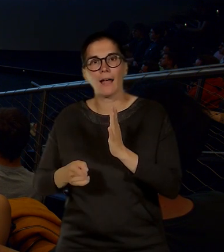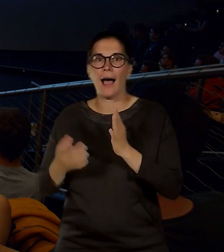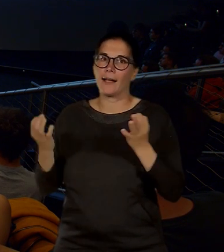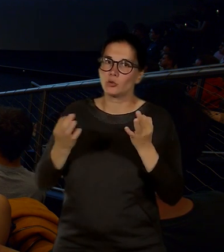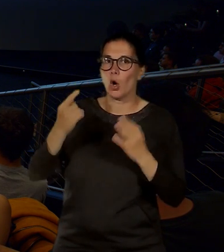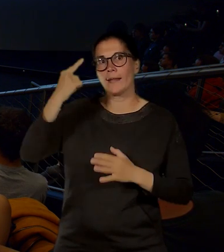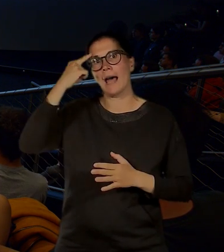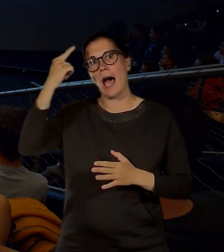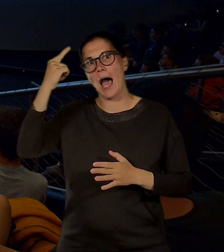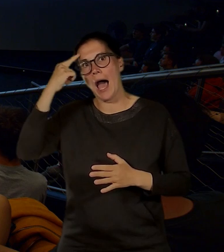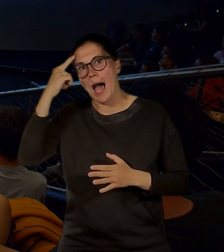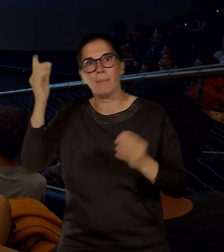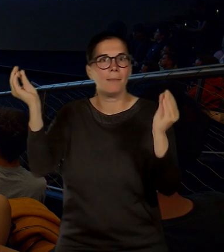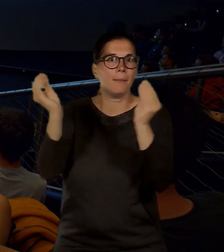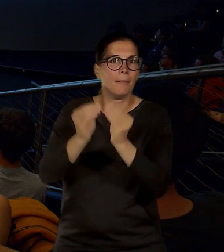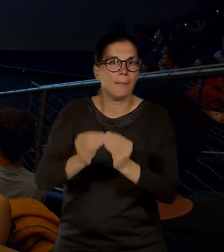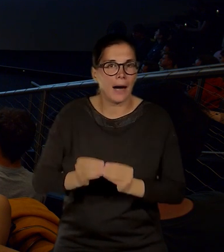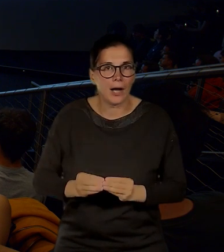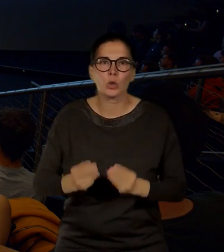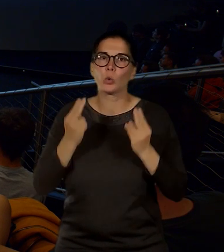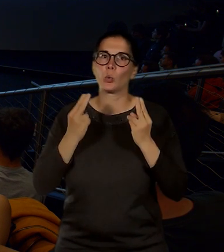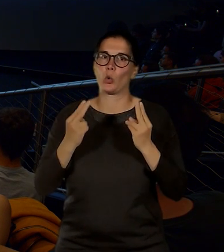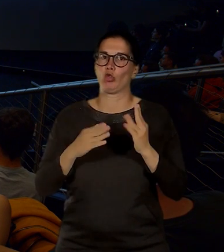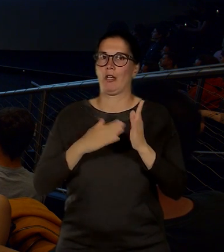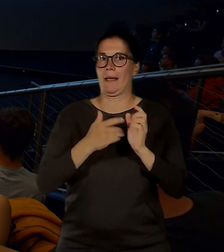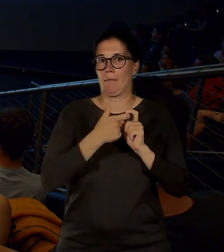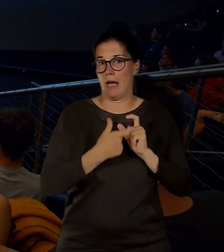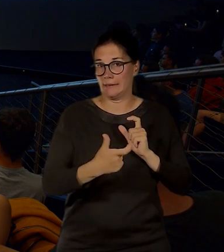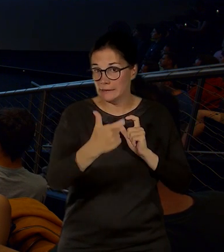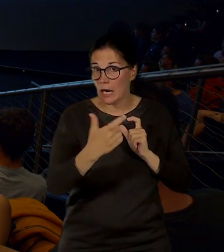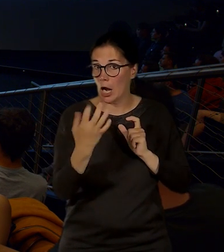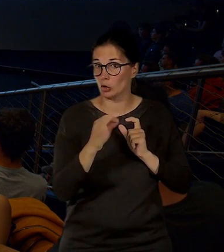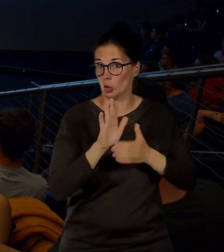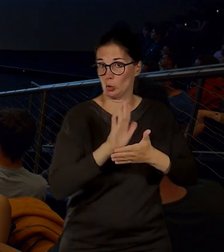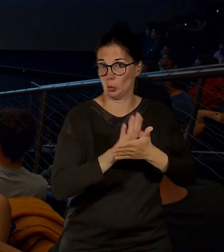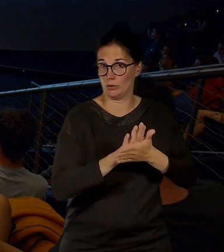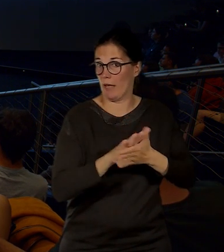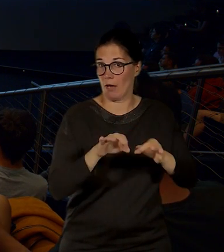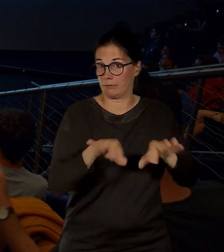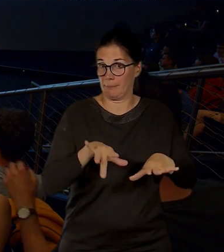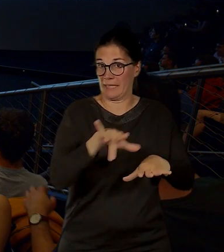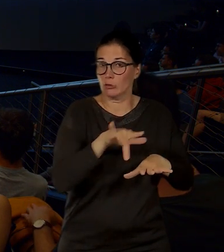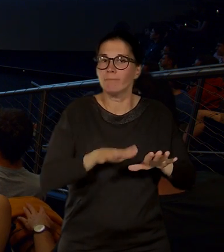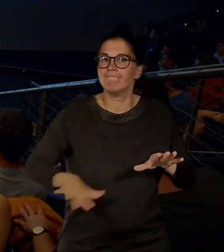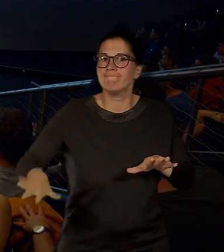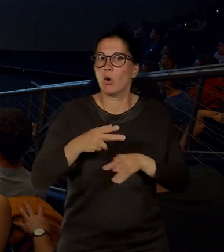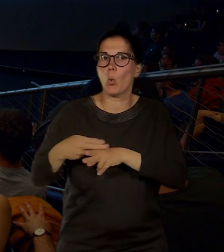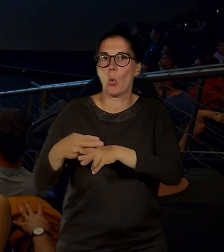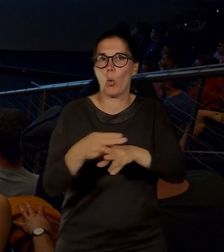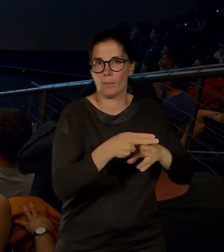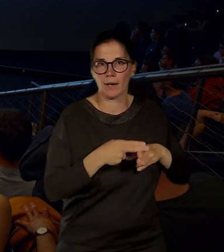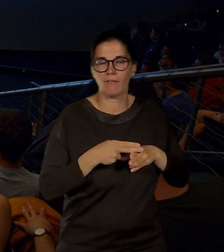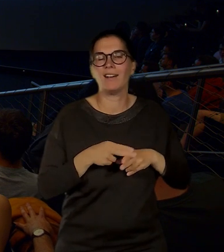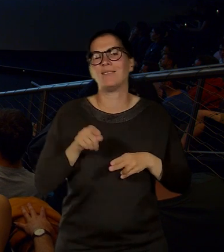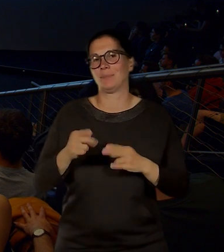s výhledem nebo s perspektivou zachování magistrály v současné pozici, což byl vlastně ten hlavní